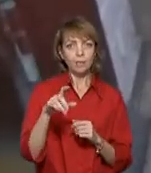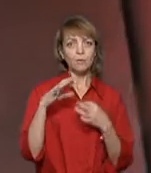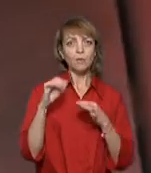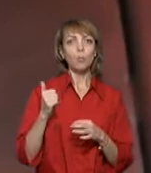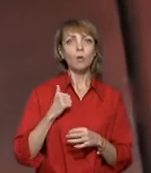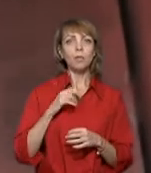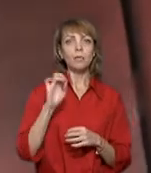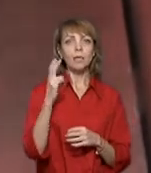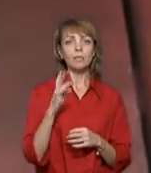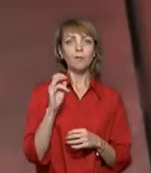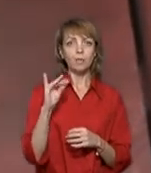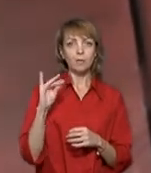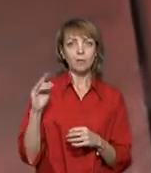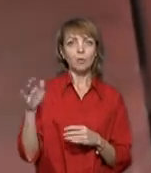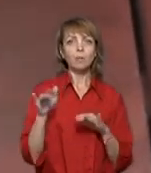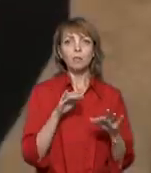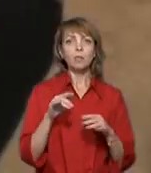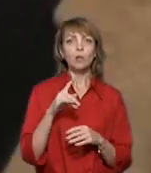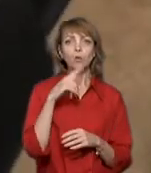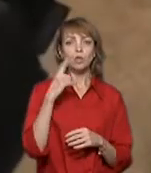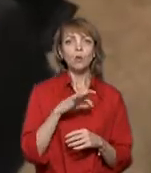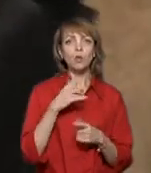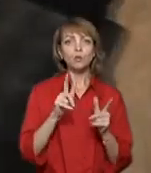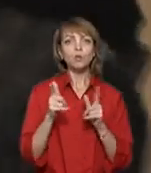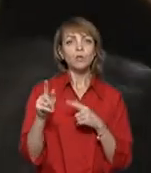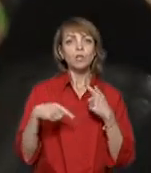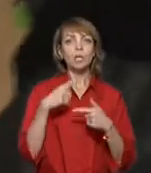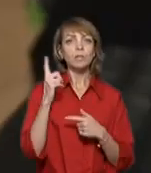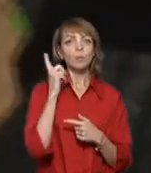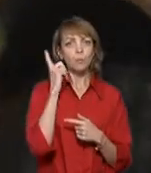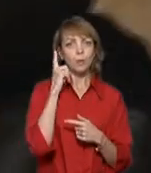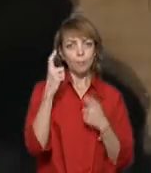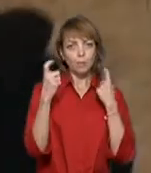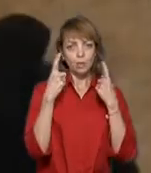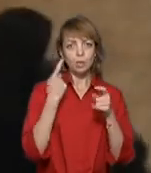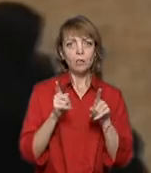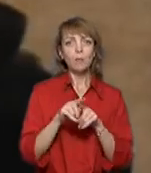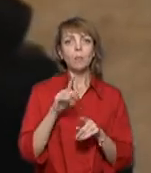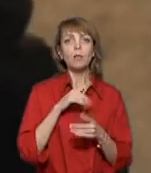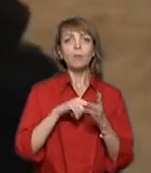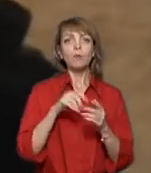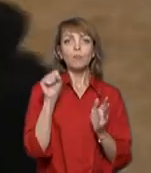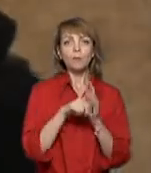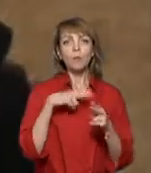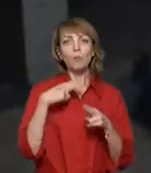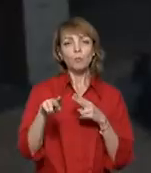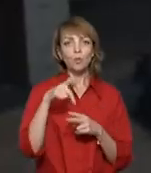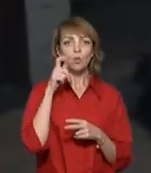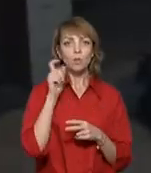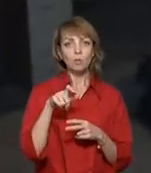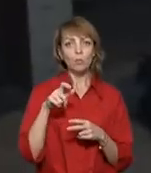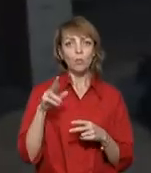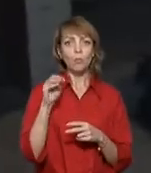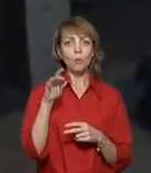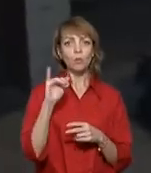звільнений боєць Нацгвардії. Його дії російські куратори узгоджували через мобільні месенджери. Мета вбивства – помста українському